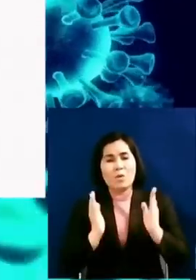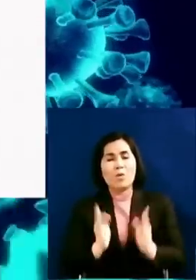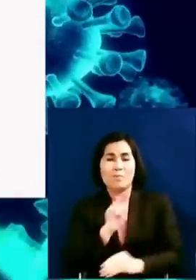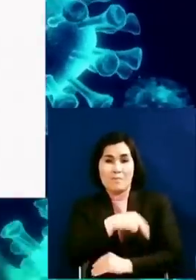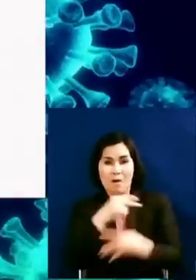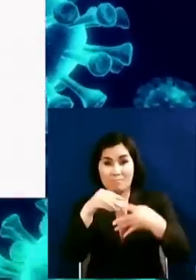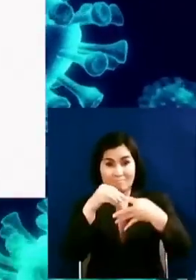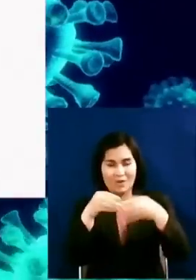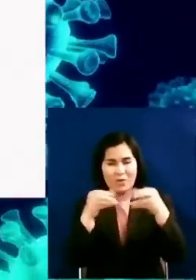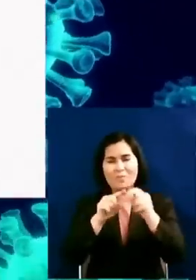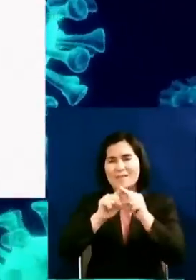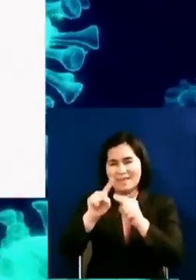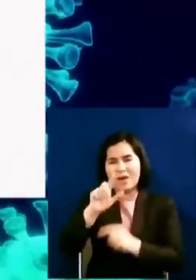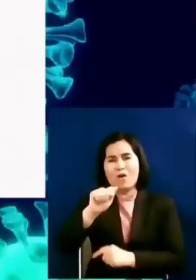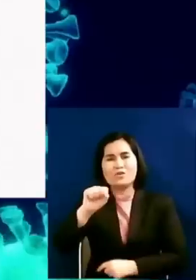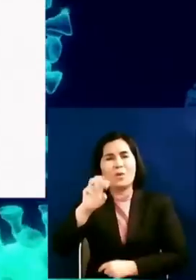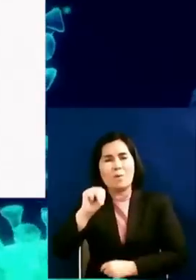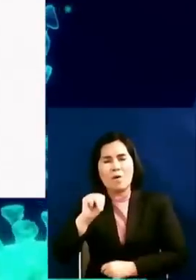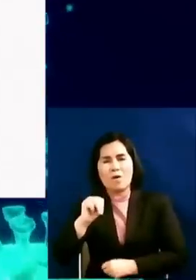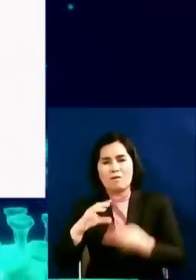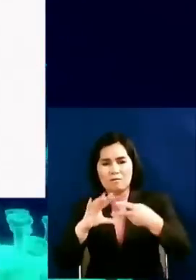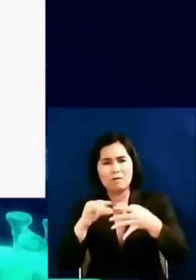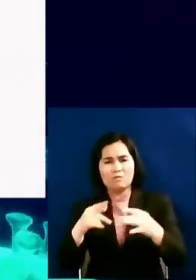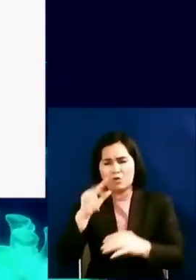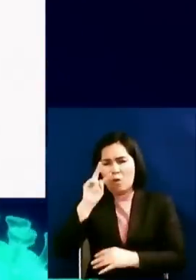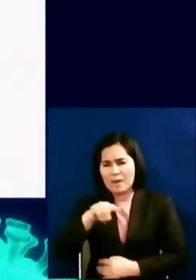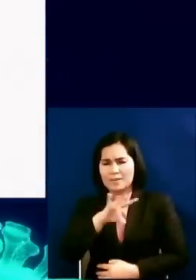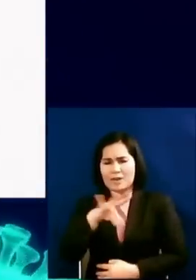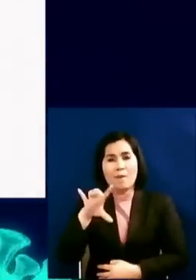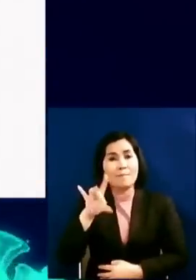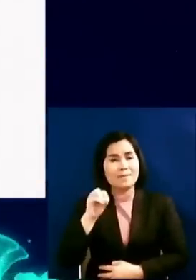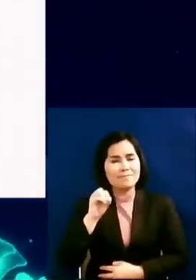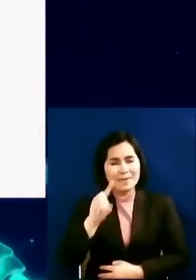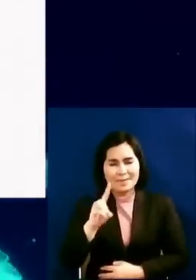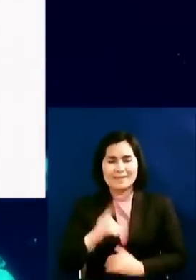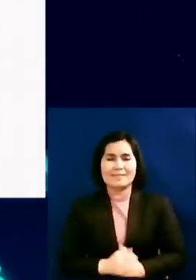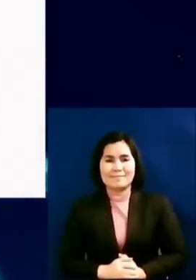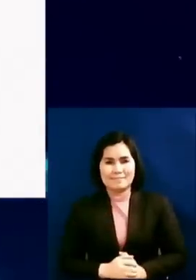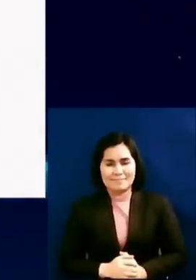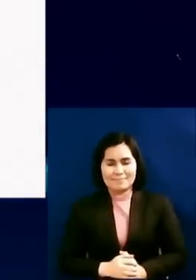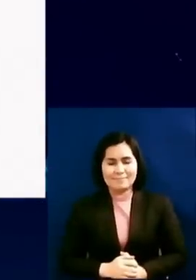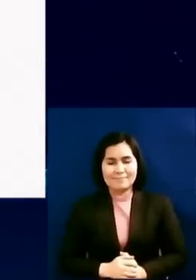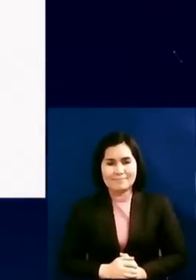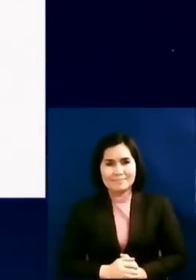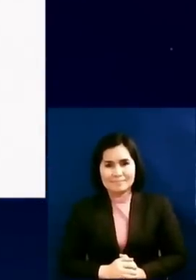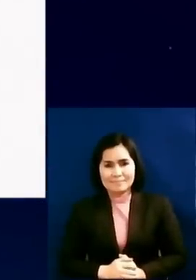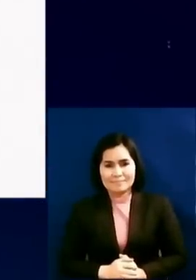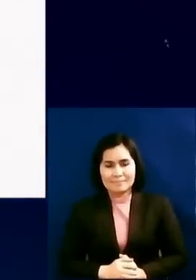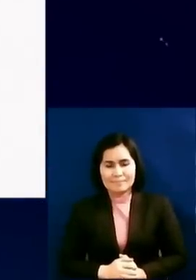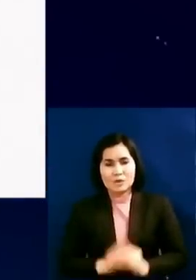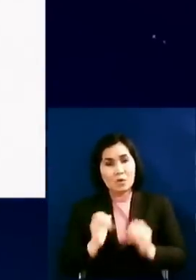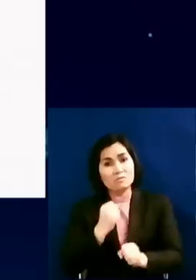แพทย์และสาธารณสุขรวมถึงอสม.นะครับฉีดไปแล้ว 2,781 คนหรือ700รายนะครับเจ้าหน้า